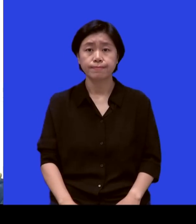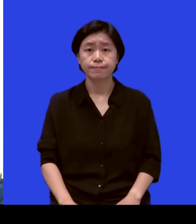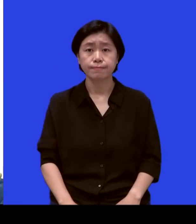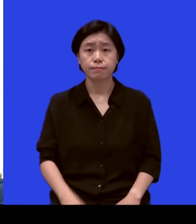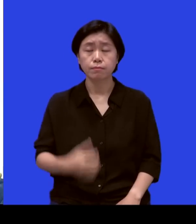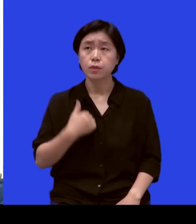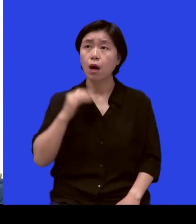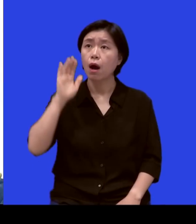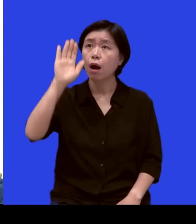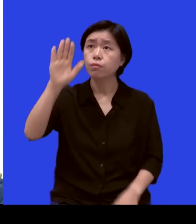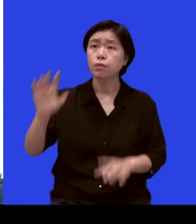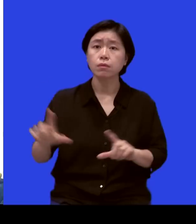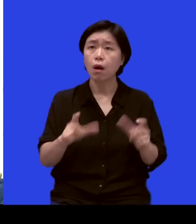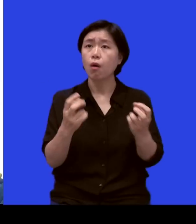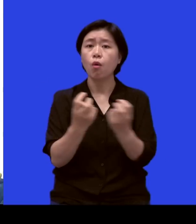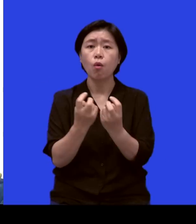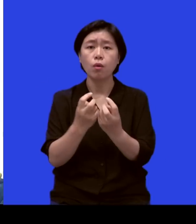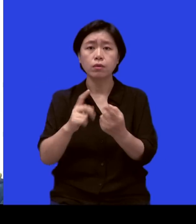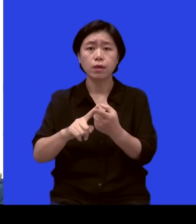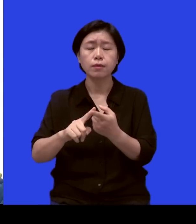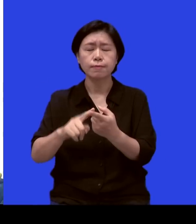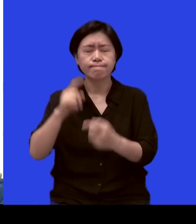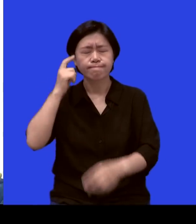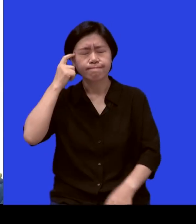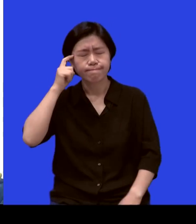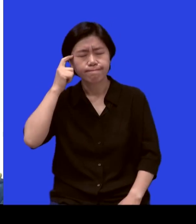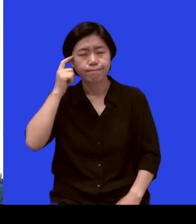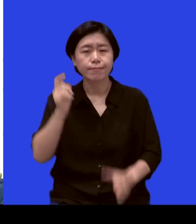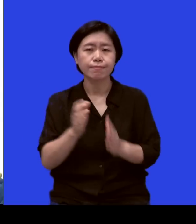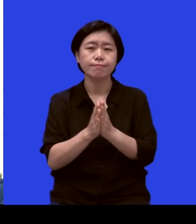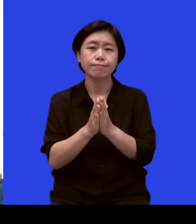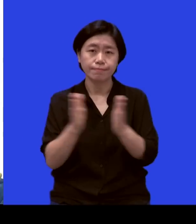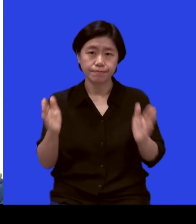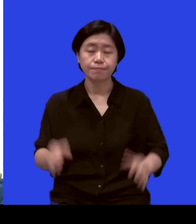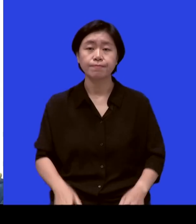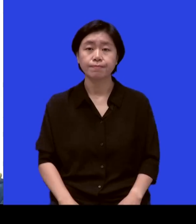건가? 그게 이제 방황이 시작된 거죠. 그렇게 해서